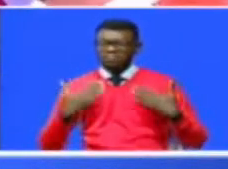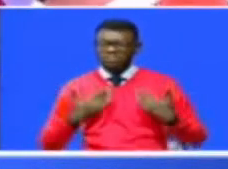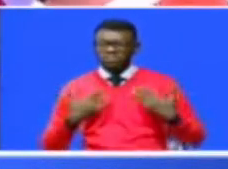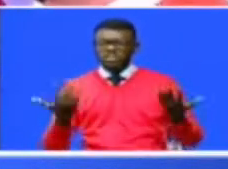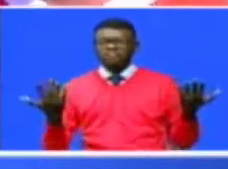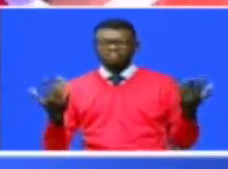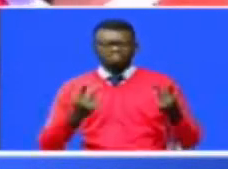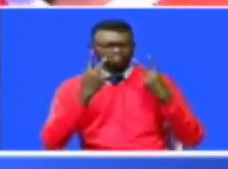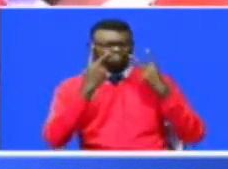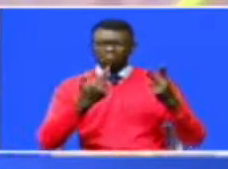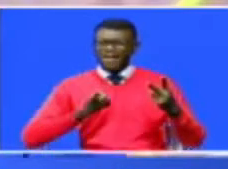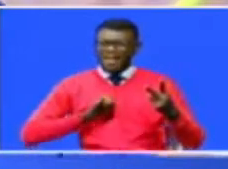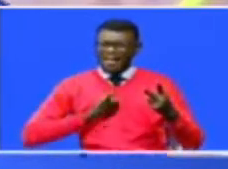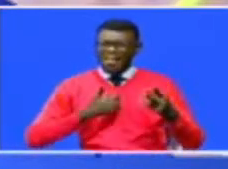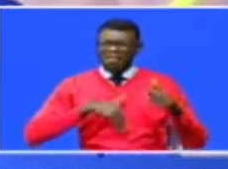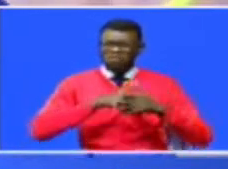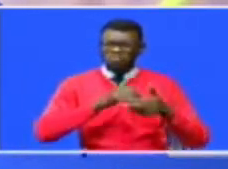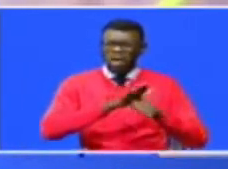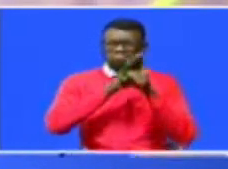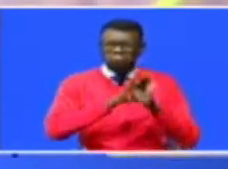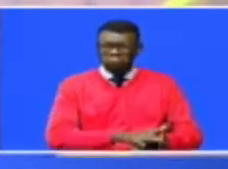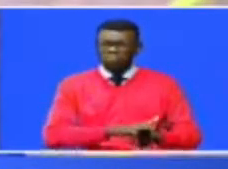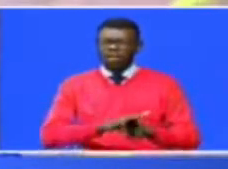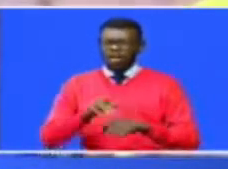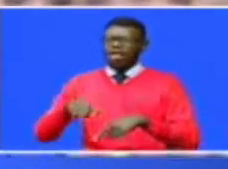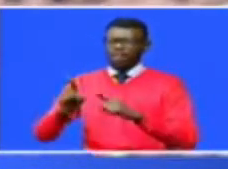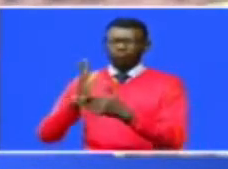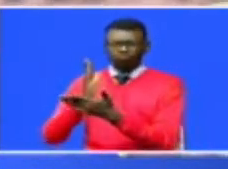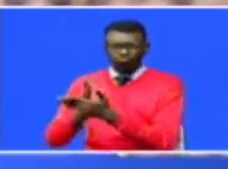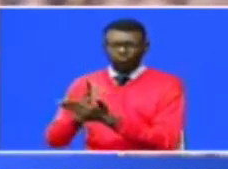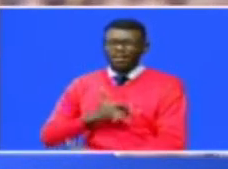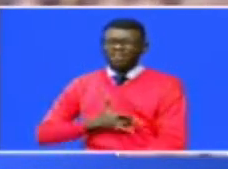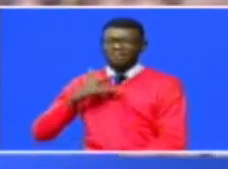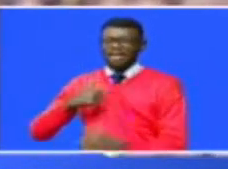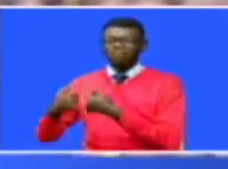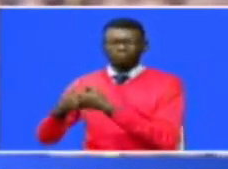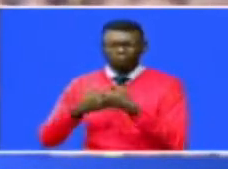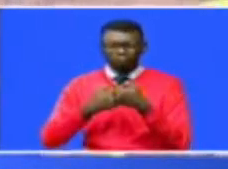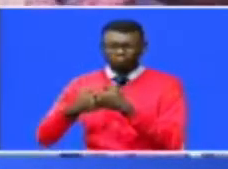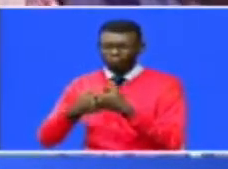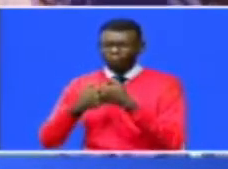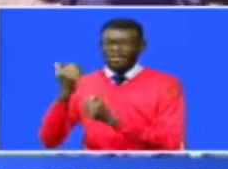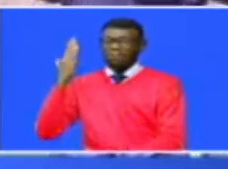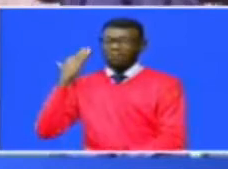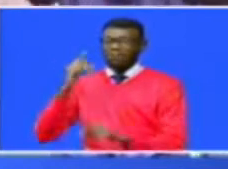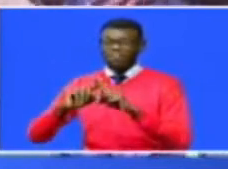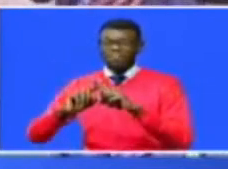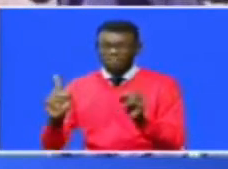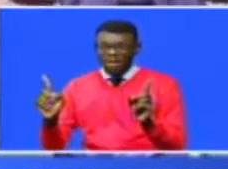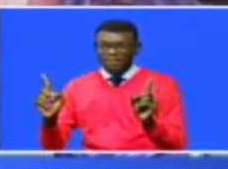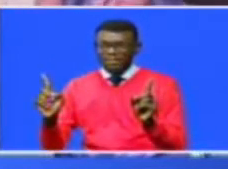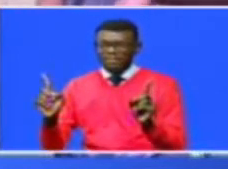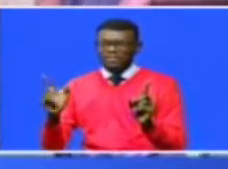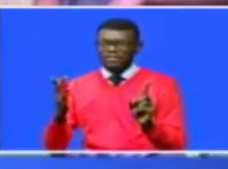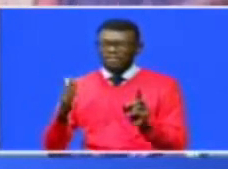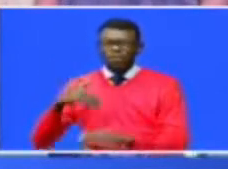soka sio mchezo wa wanawake ni mojawapo wa changamoto zilizotia doa ukuaji wake. Isitoshe, utiriri